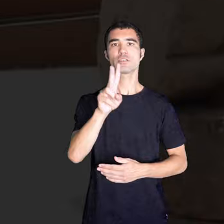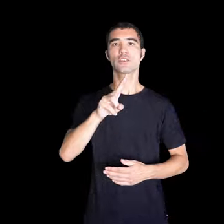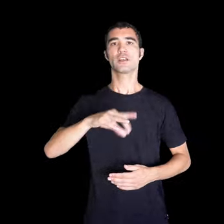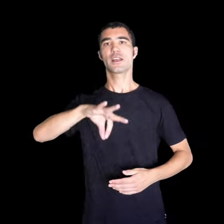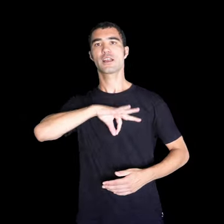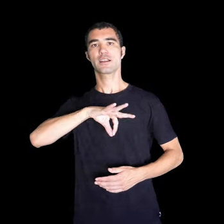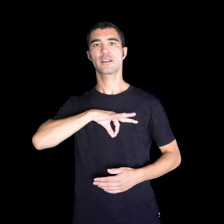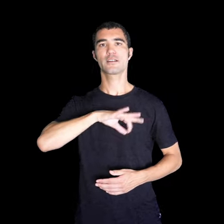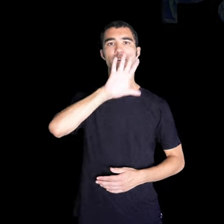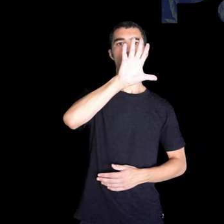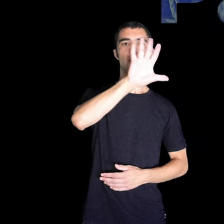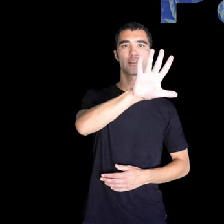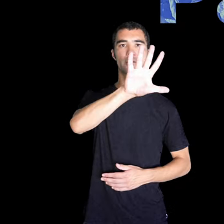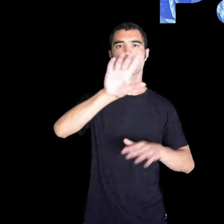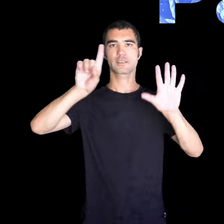56.